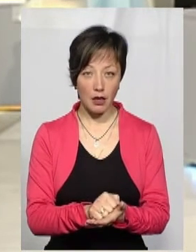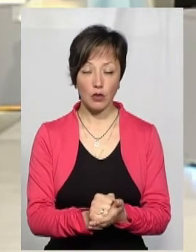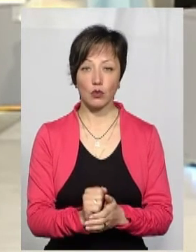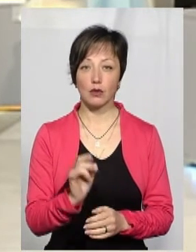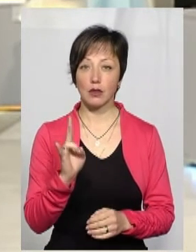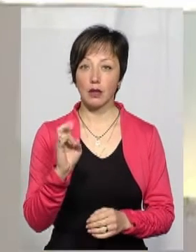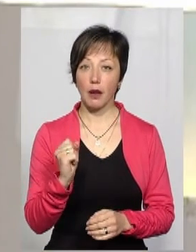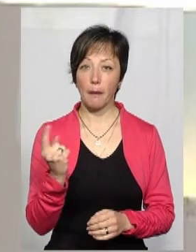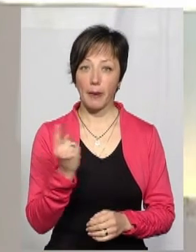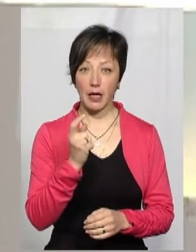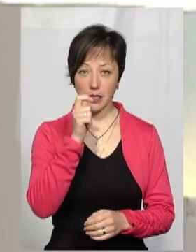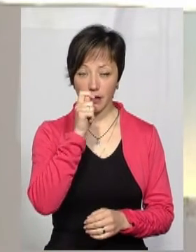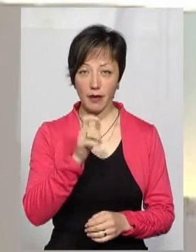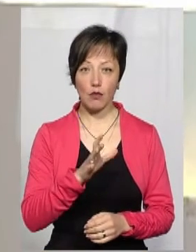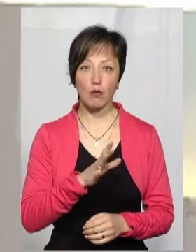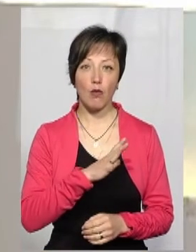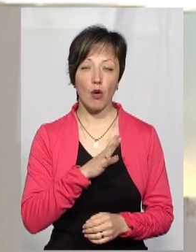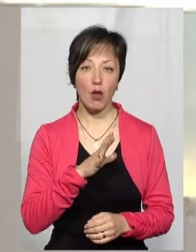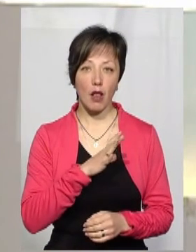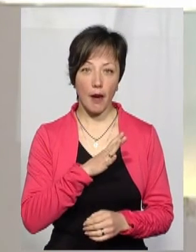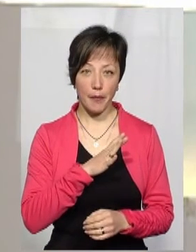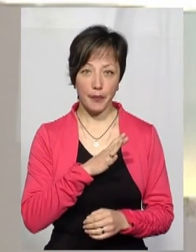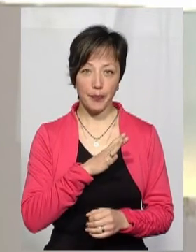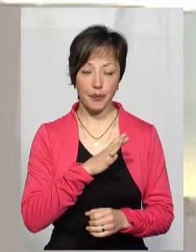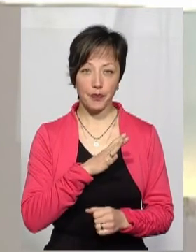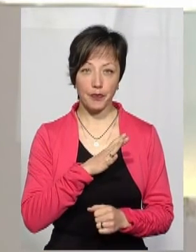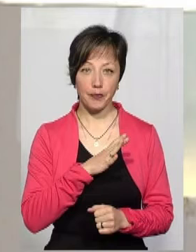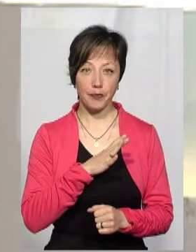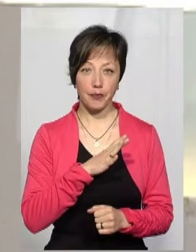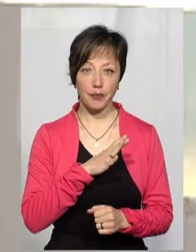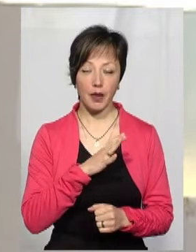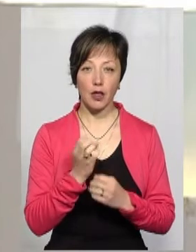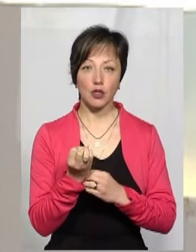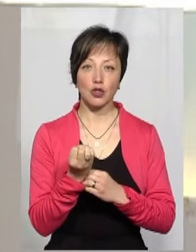1 квітня була